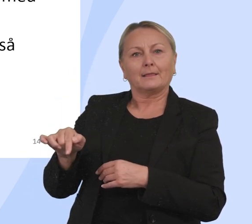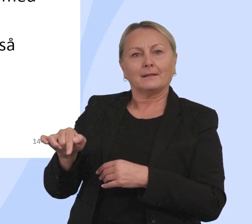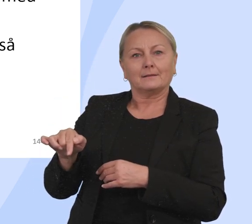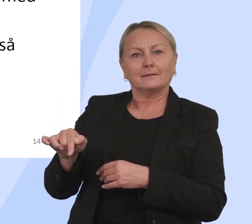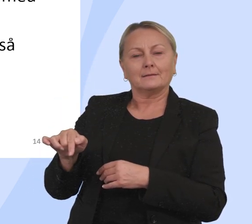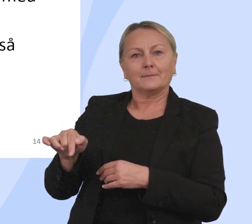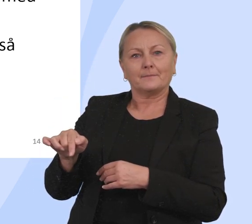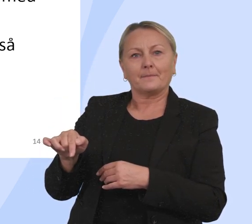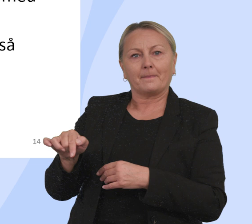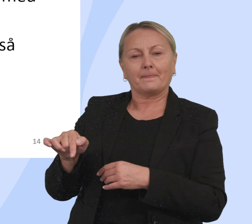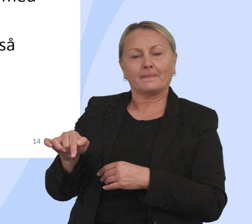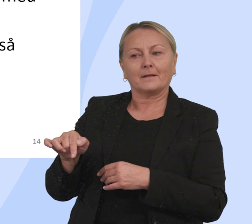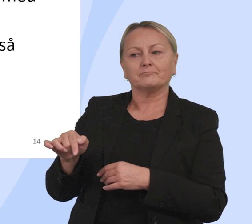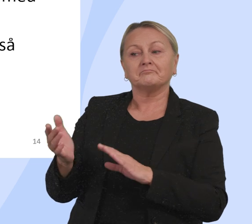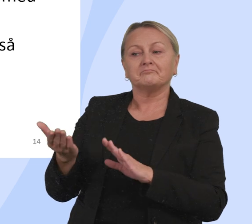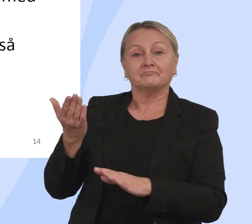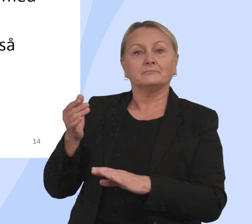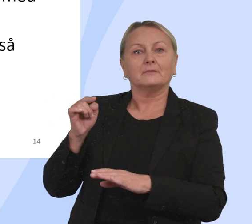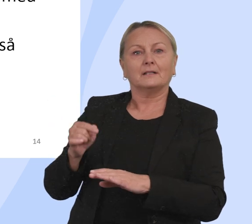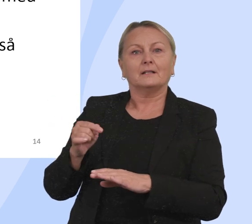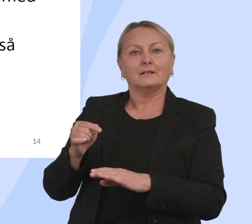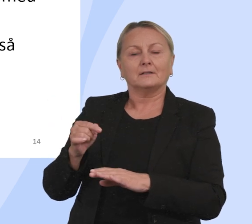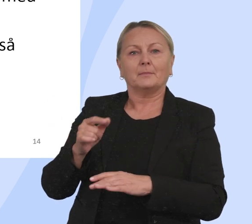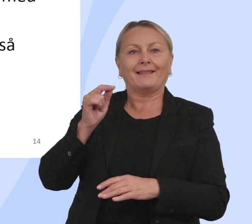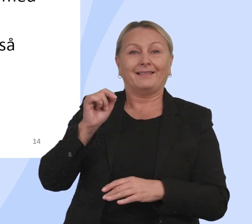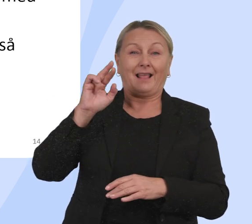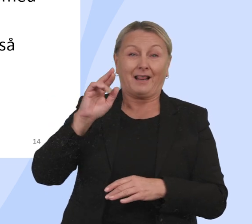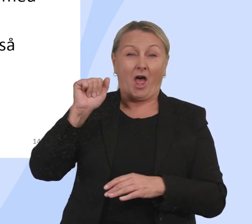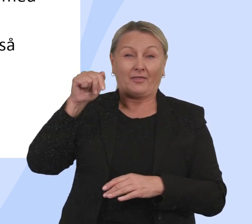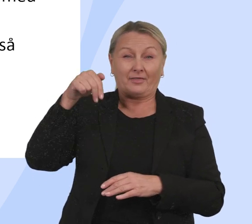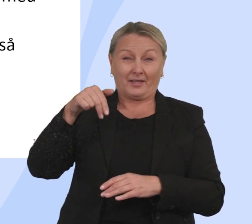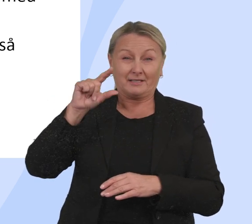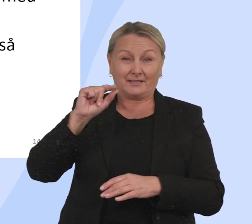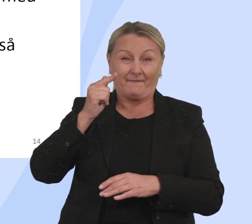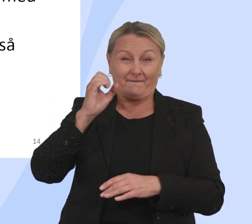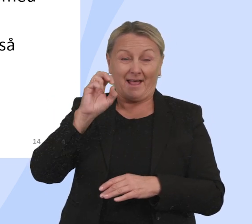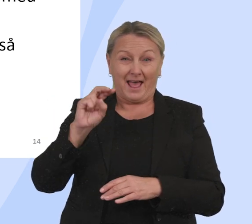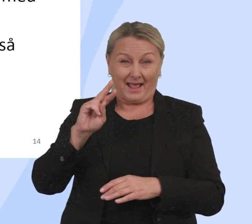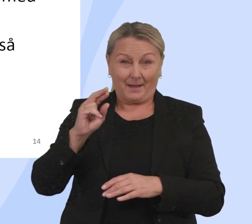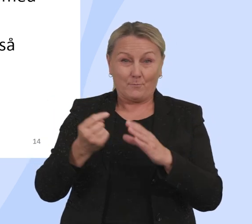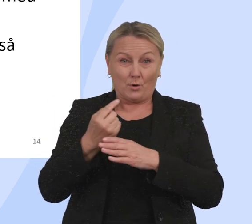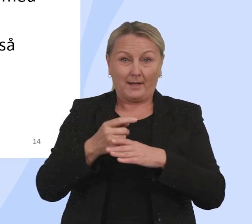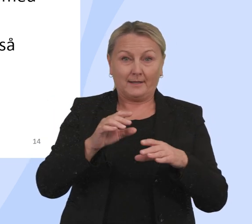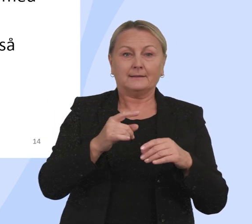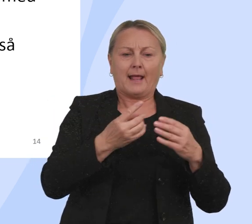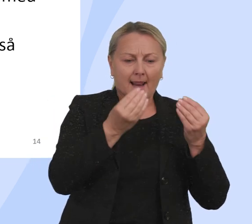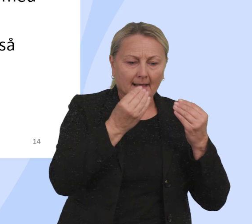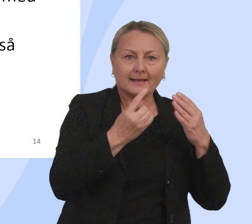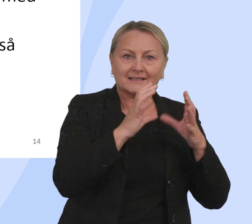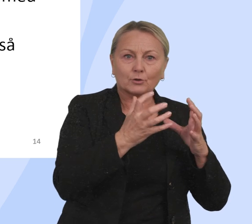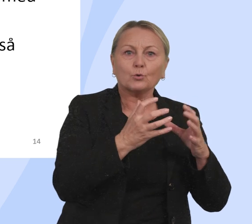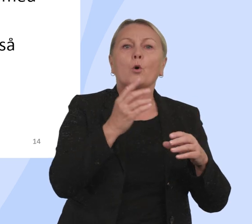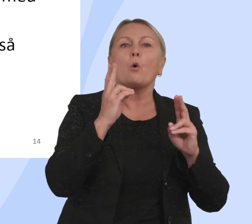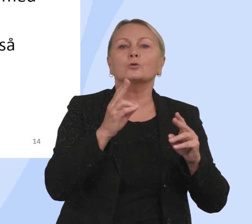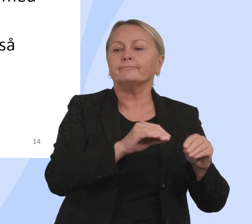spejlingslæringen, at så bliver transfer muligt. Det vil altså sige, at det jeg lærer i den ene situation, det vil jeg også være i stand til at